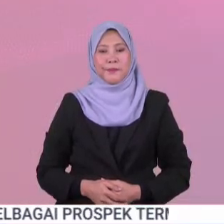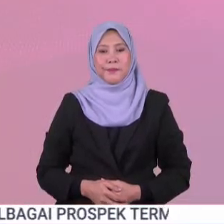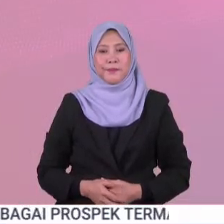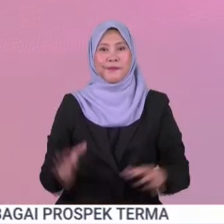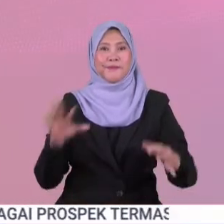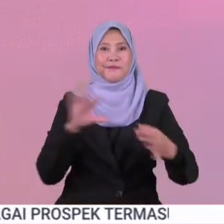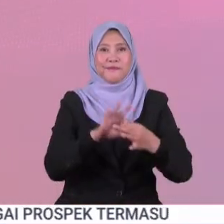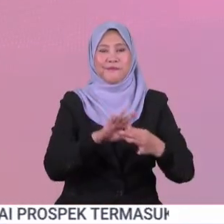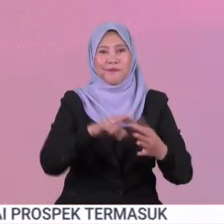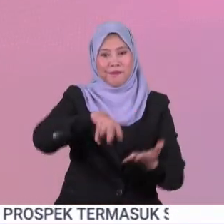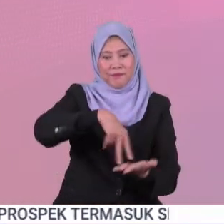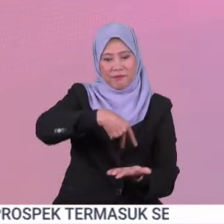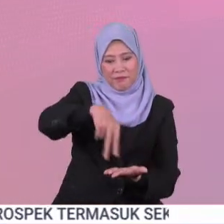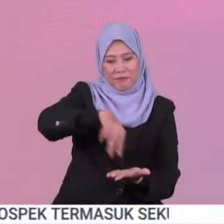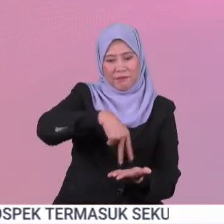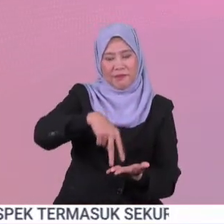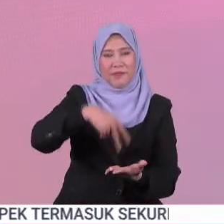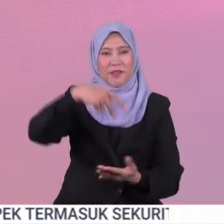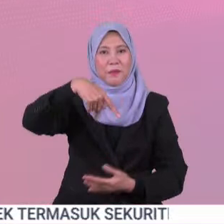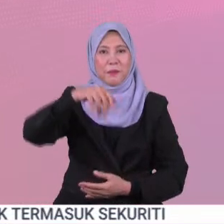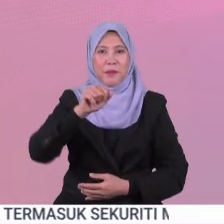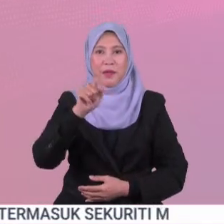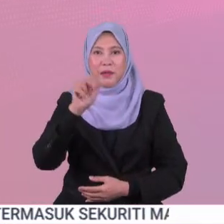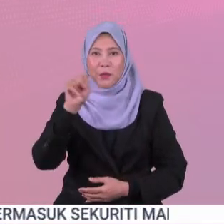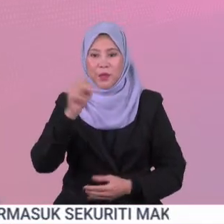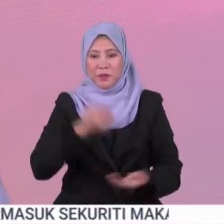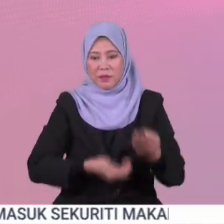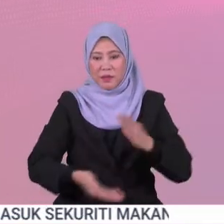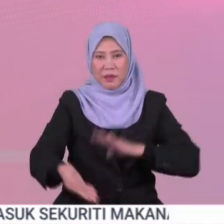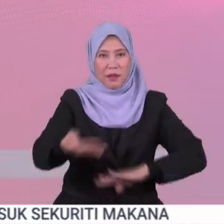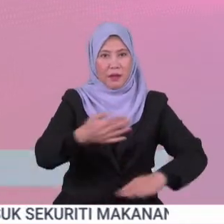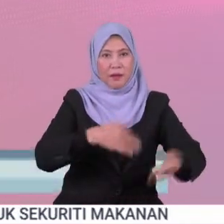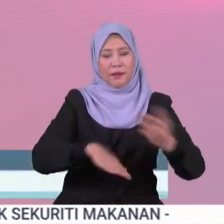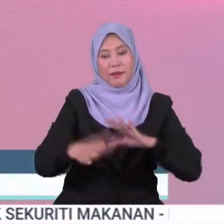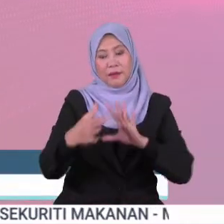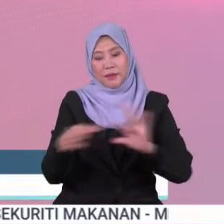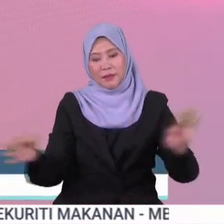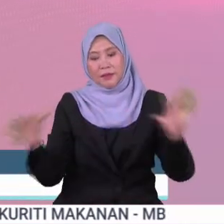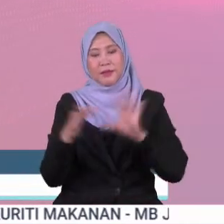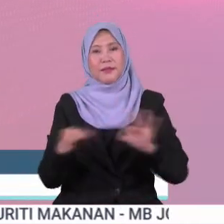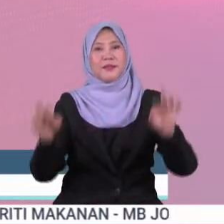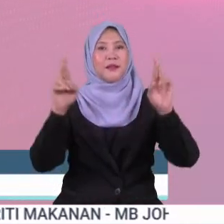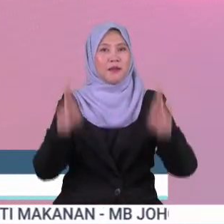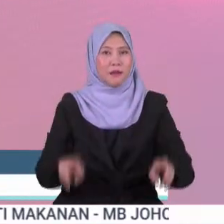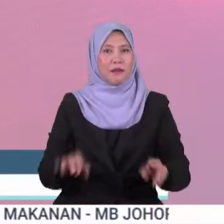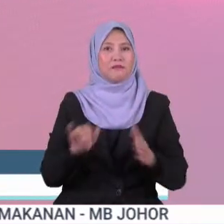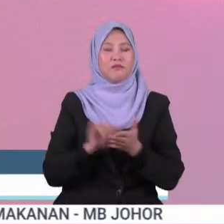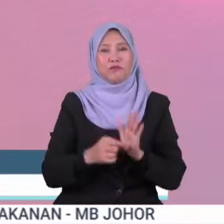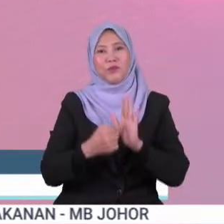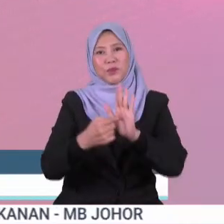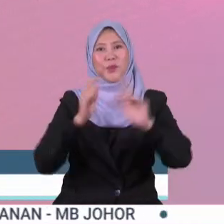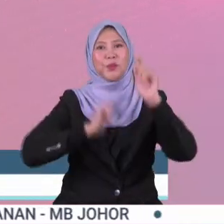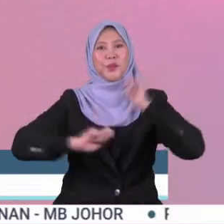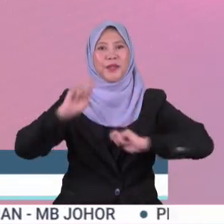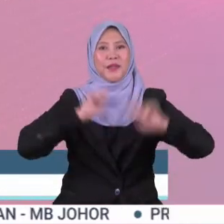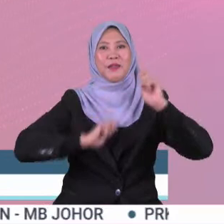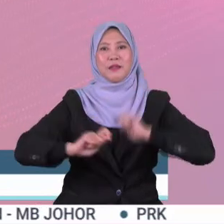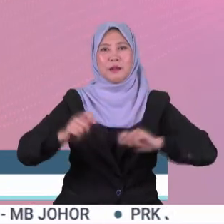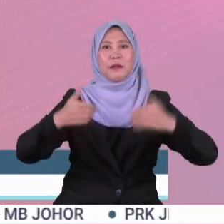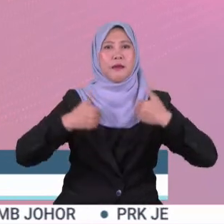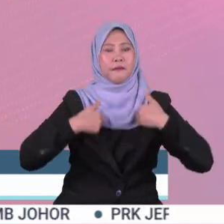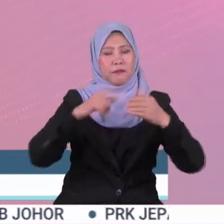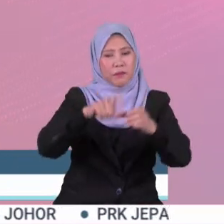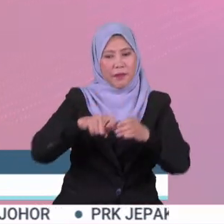Gabungan gerak tari, syair pantun, seni silat mahupun cerita rakyat menjadikan setiap naskah pementasan teater itu